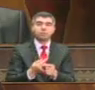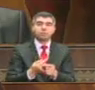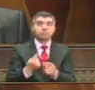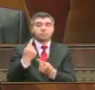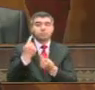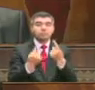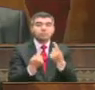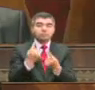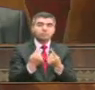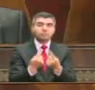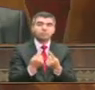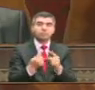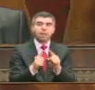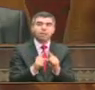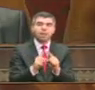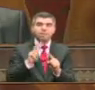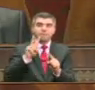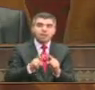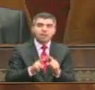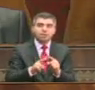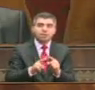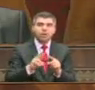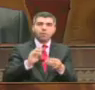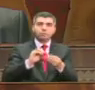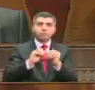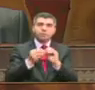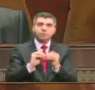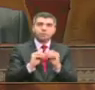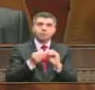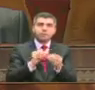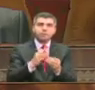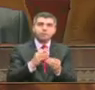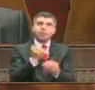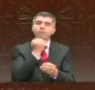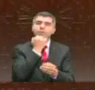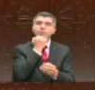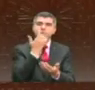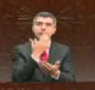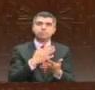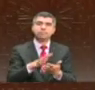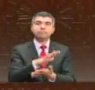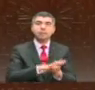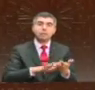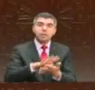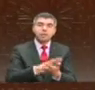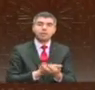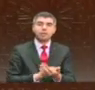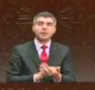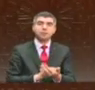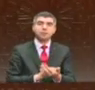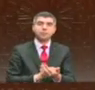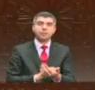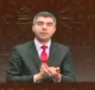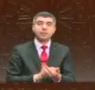تبقى محدودة الفعالية وتشوب أشغالها عدة خروقات، رغم أنها تستفيد